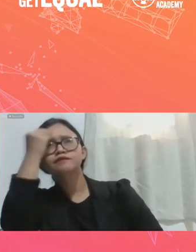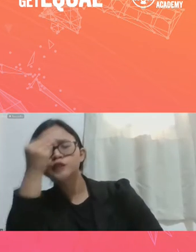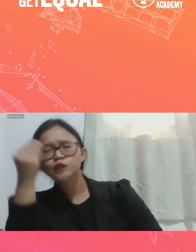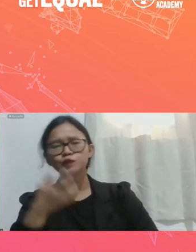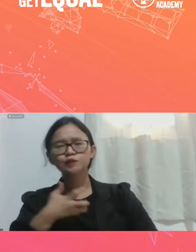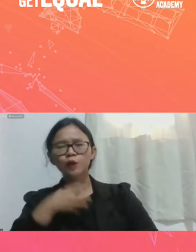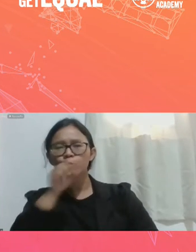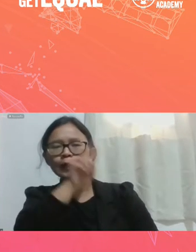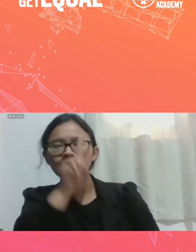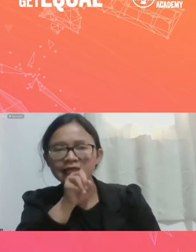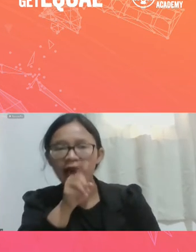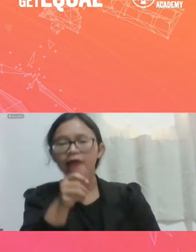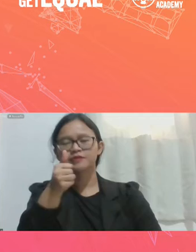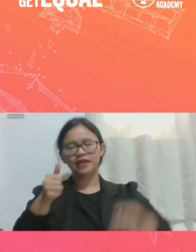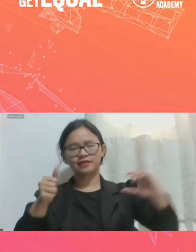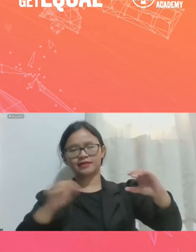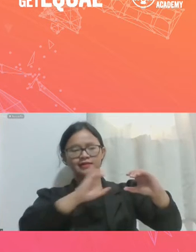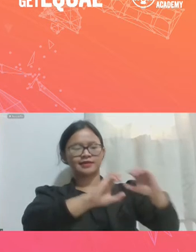di kolom Q&A di kanan bawah.